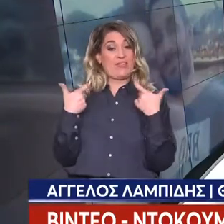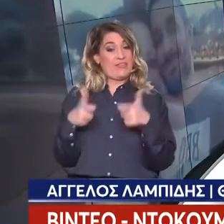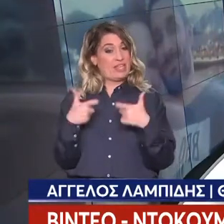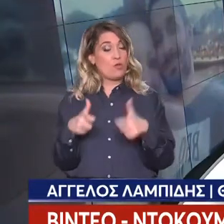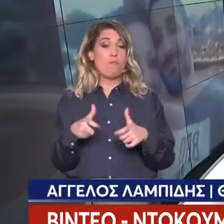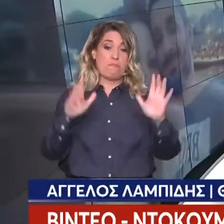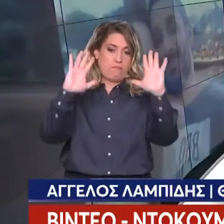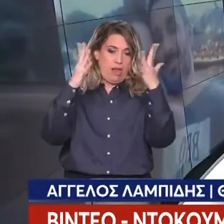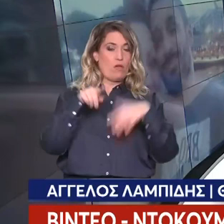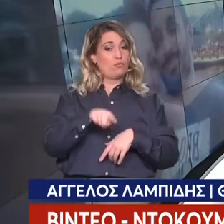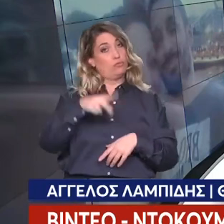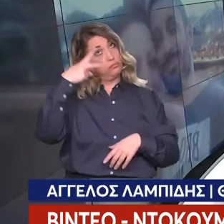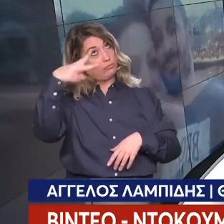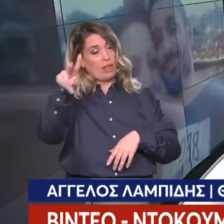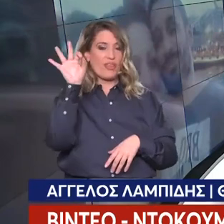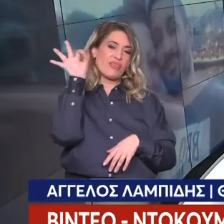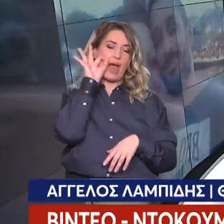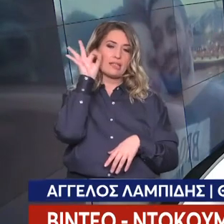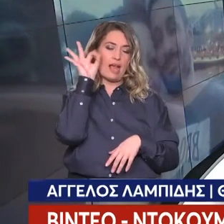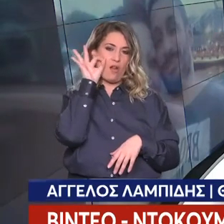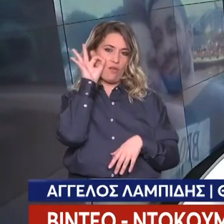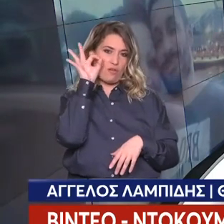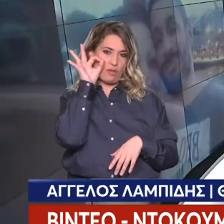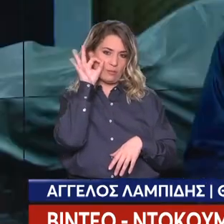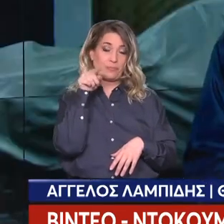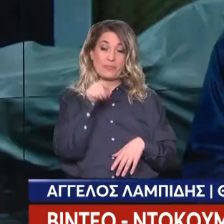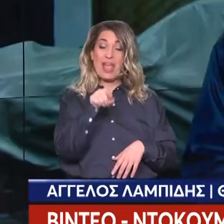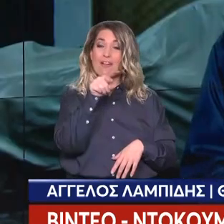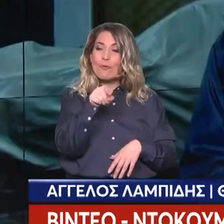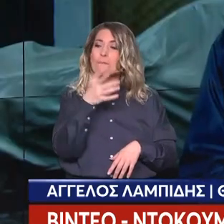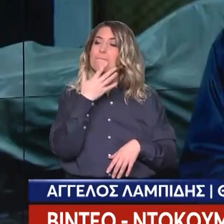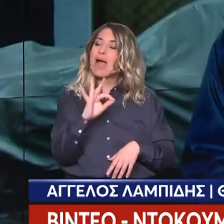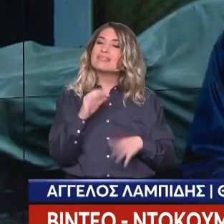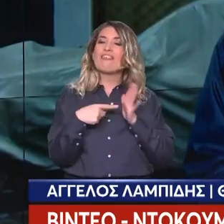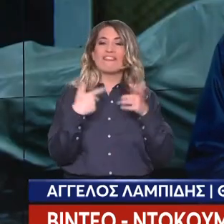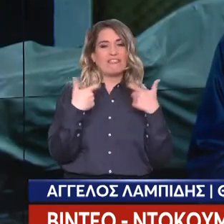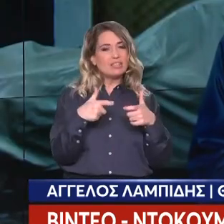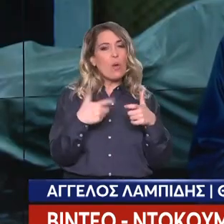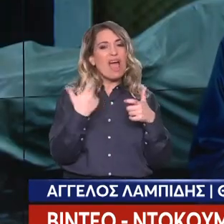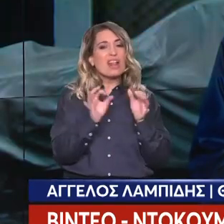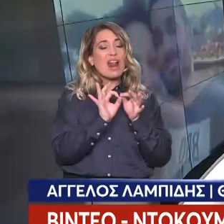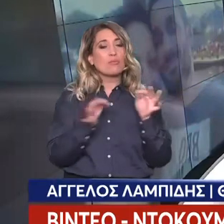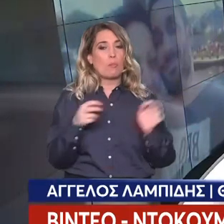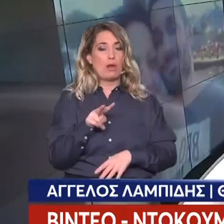το ντοκουμέντο που από τις λεπτομέρειές του μας σοκάρει ακόμα πιο πολύ. Για πες μας, Άγγελο.